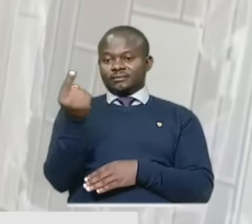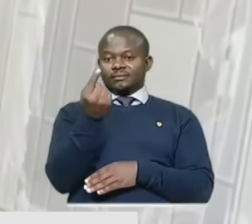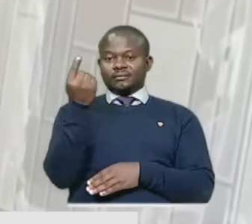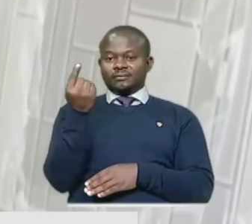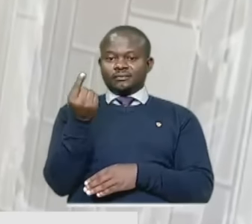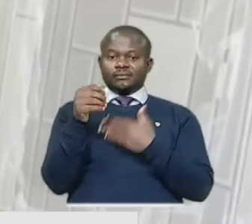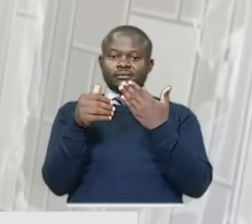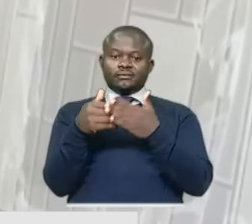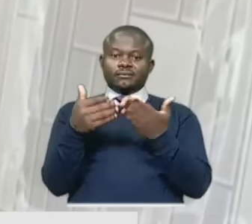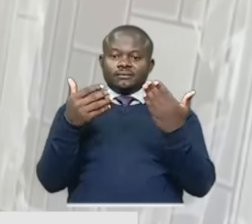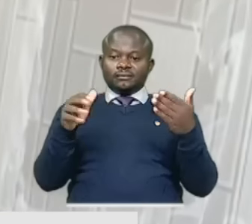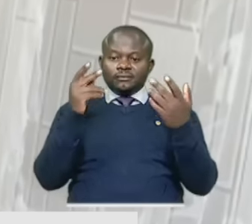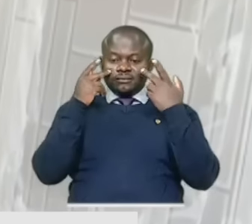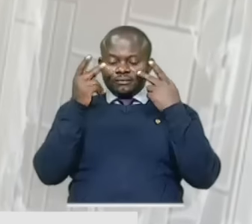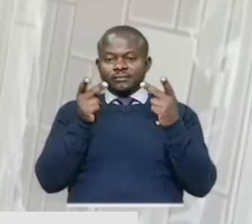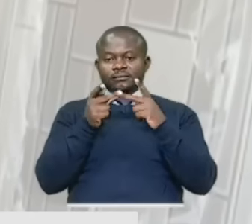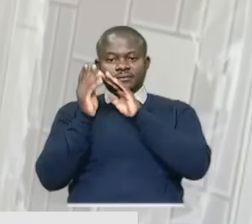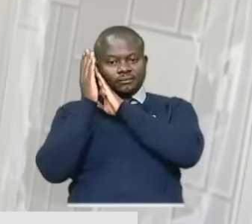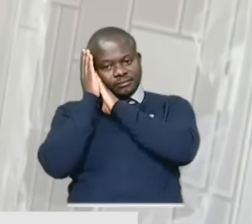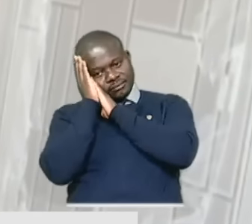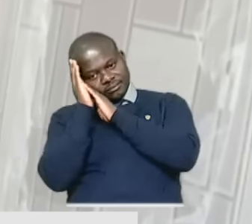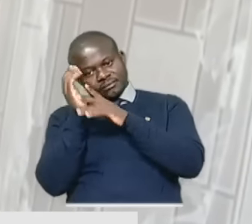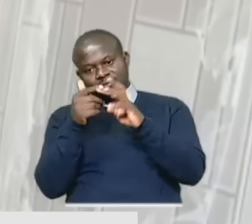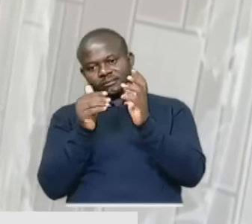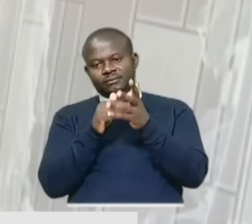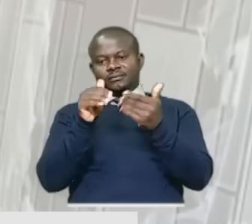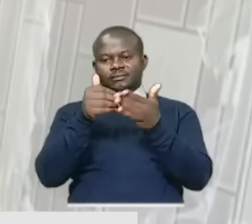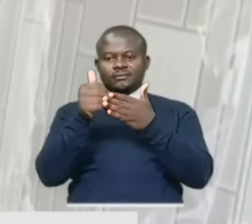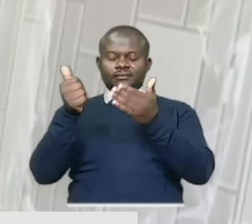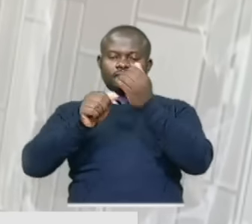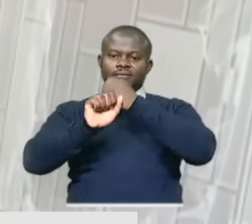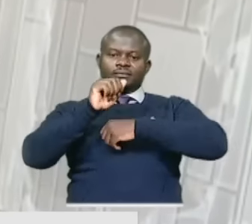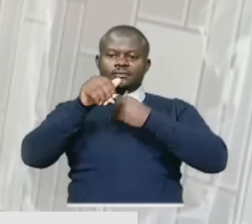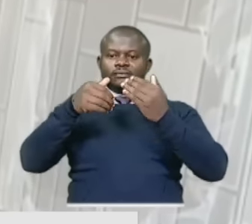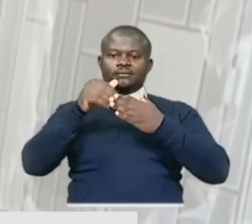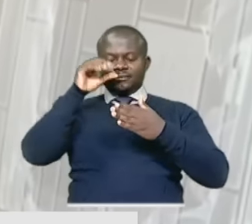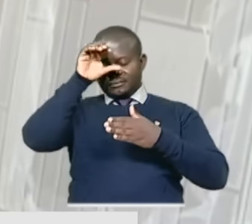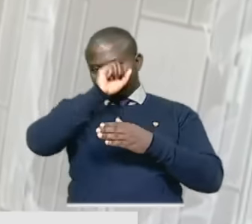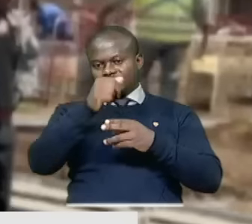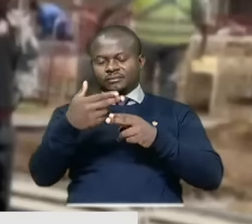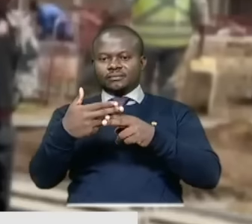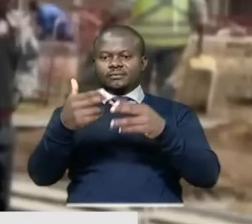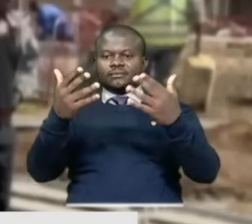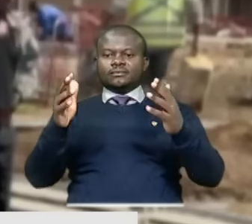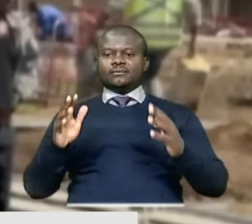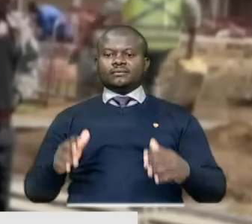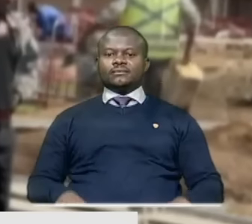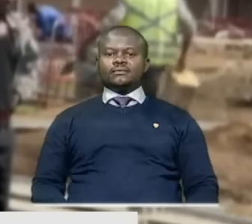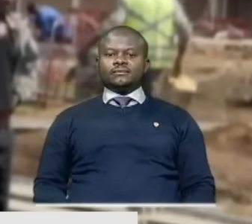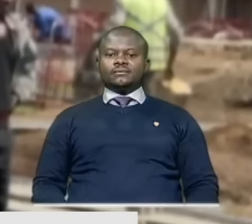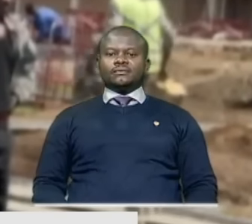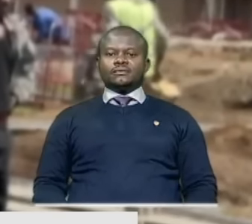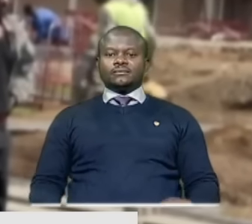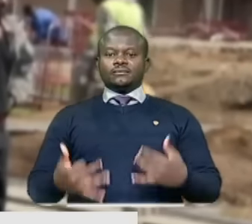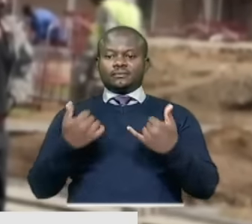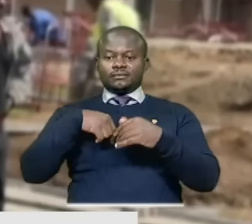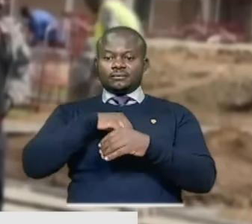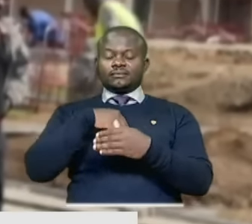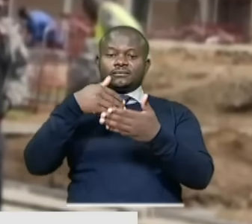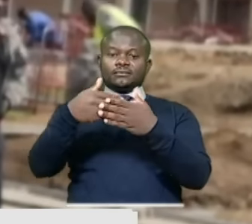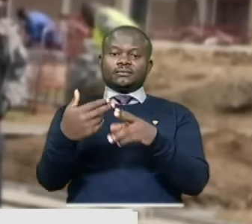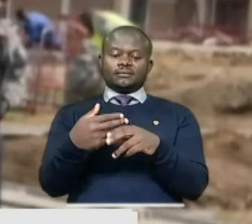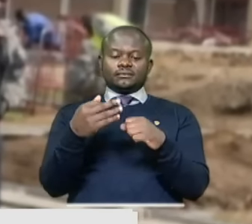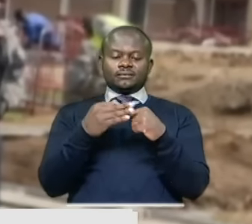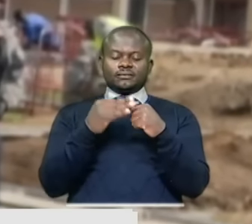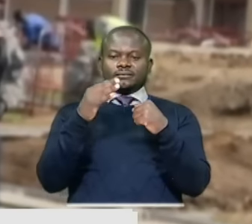nabo bazababonye inzu y'uburyamo kandi ngo n'indi mirimo isigaye nayo irarangira vuba. Ubu ngubu loje igeze kuri